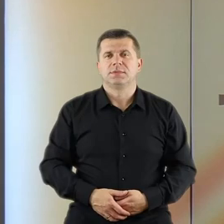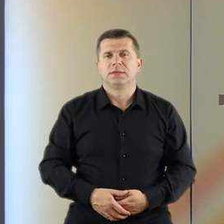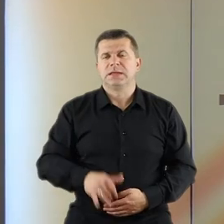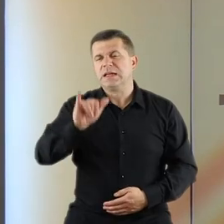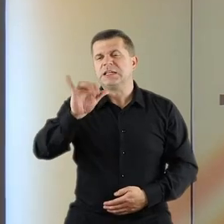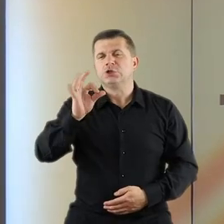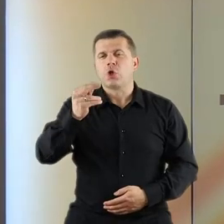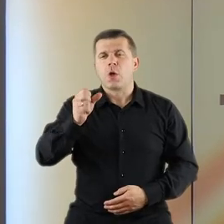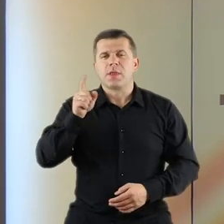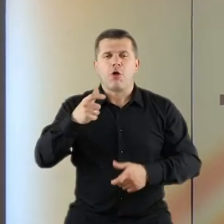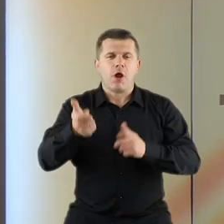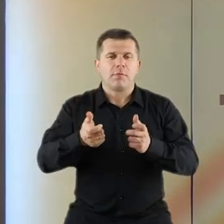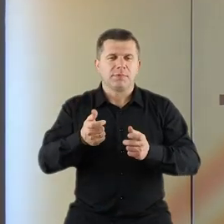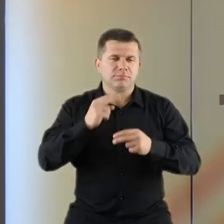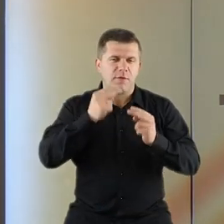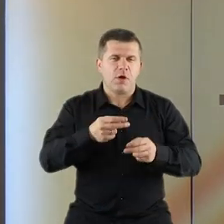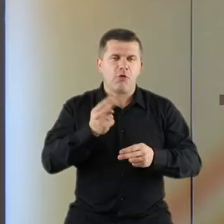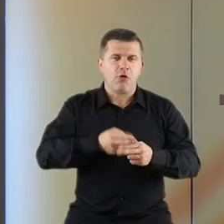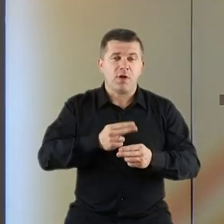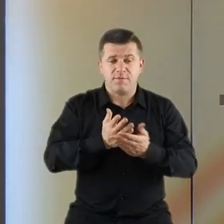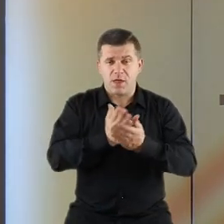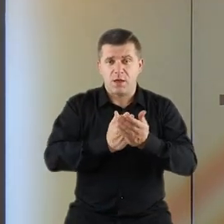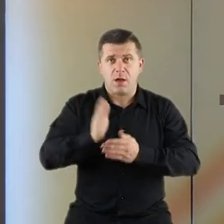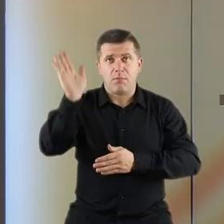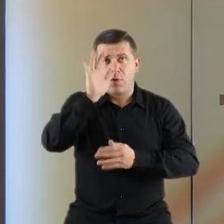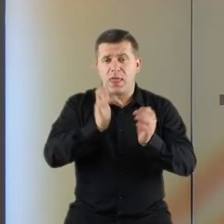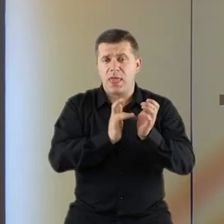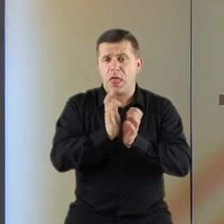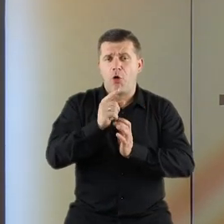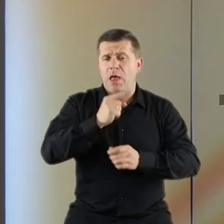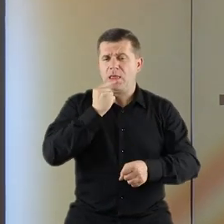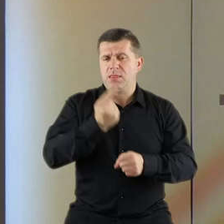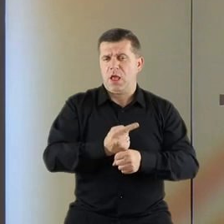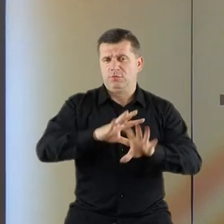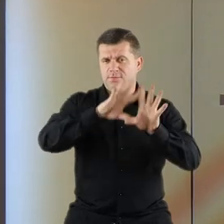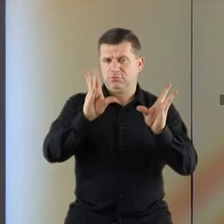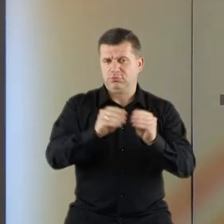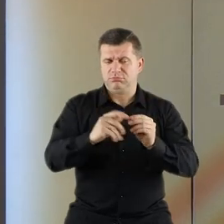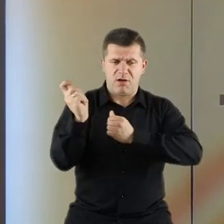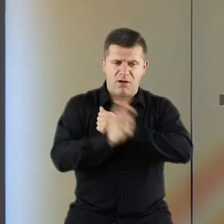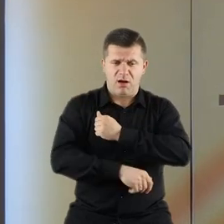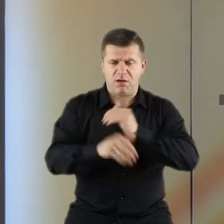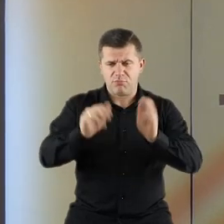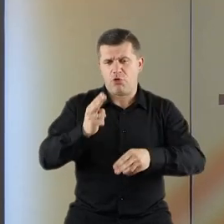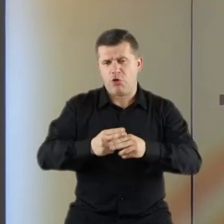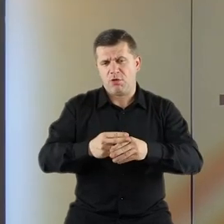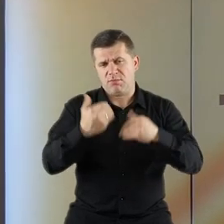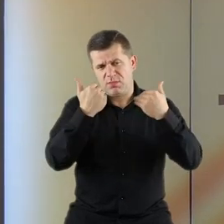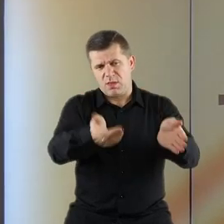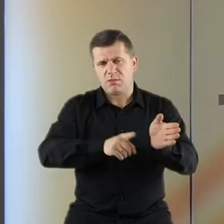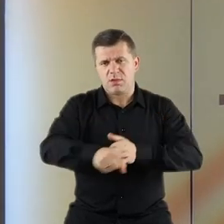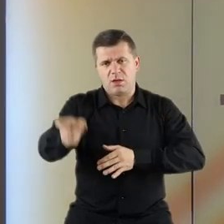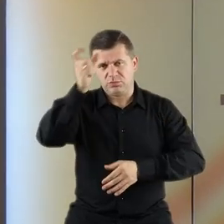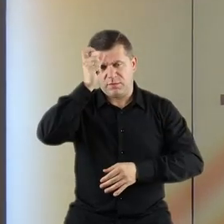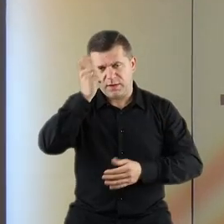sprowadzające choroby wierzono że Pan Bóg i Pan Jezus decydują o wszystkim A więc za karę mogą taką chorobę na